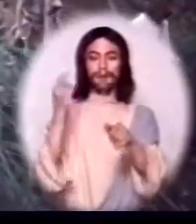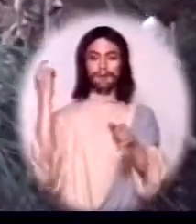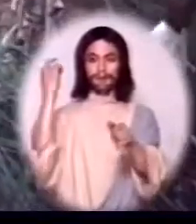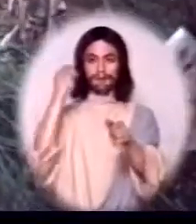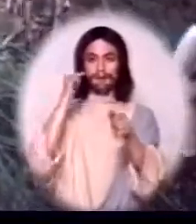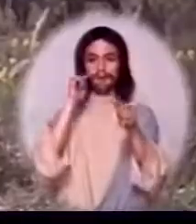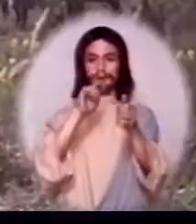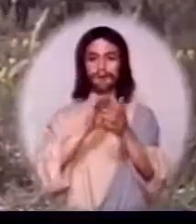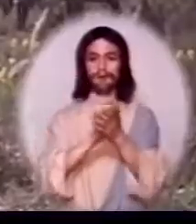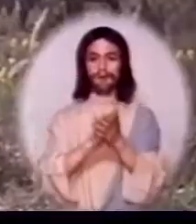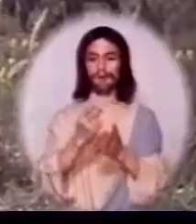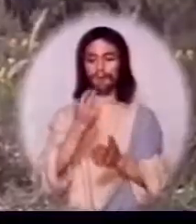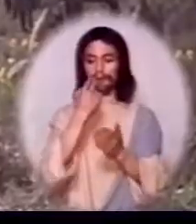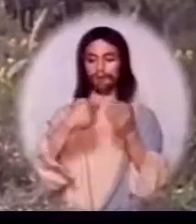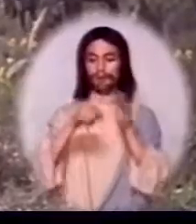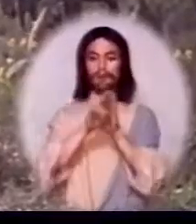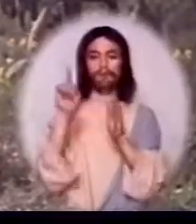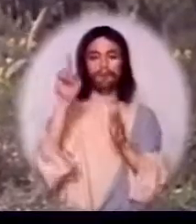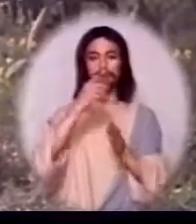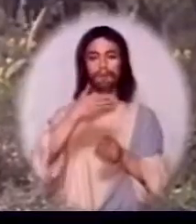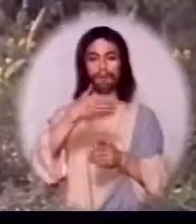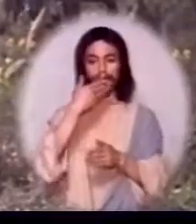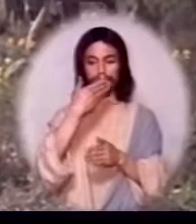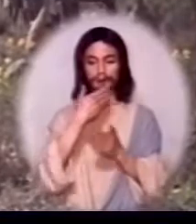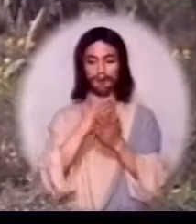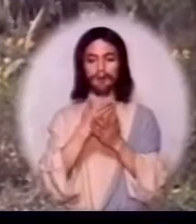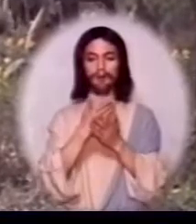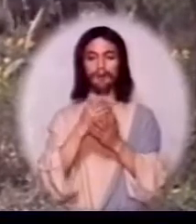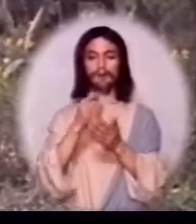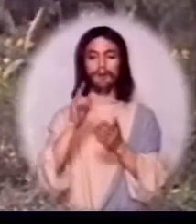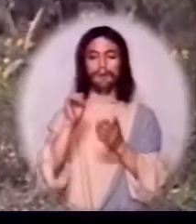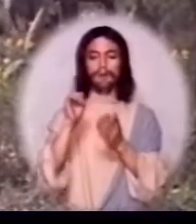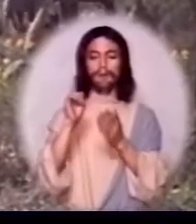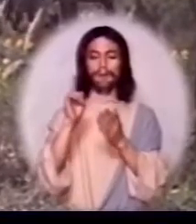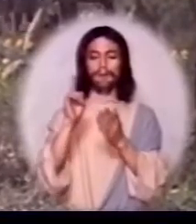잘 들어라. 목숨을 위하여 무엇을 먹을까?